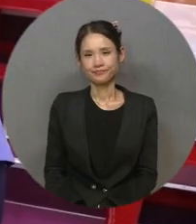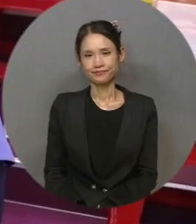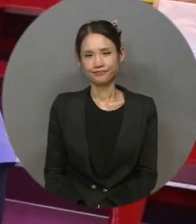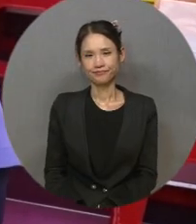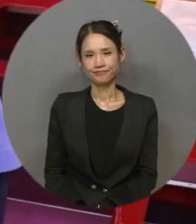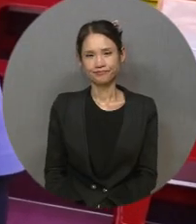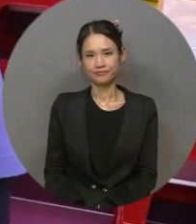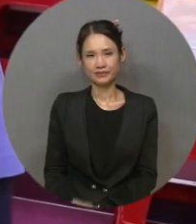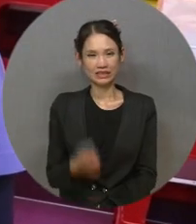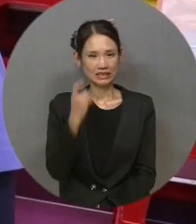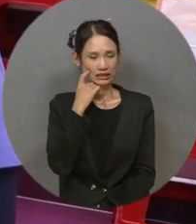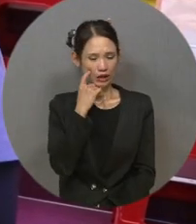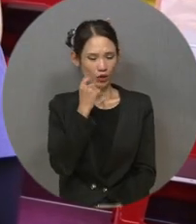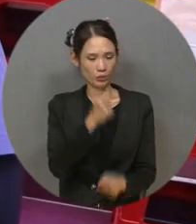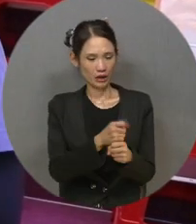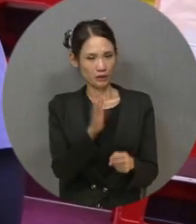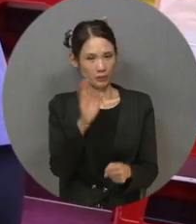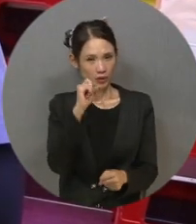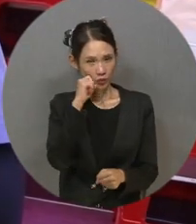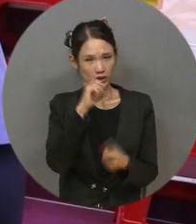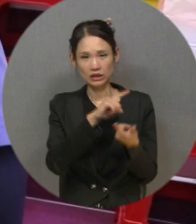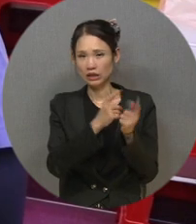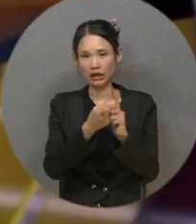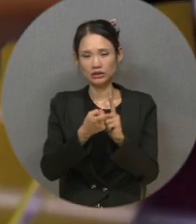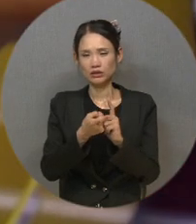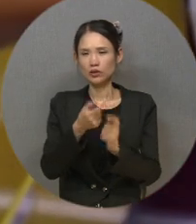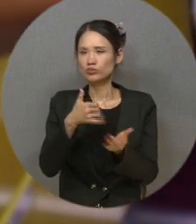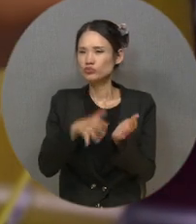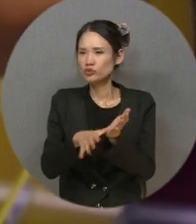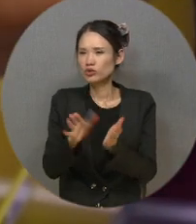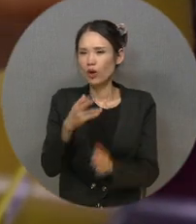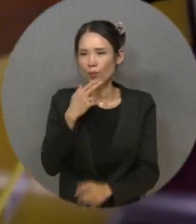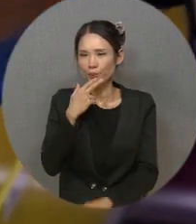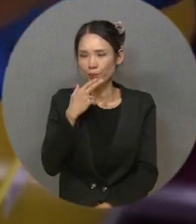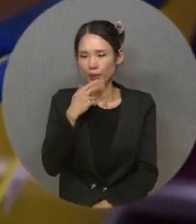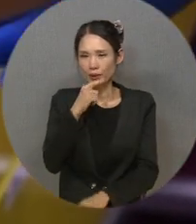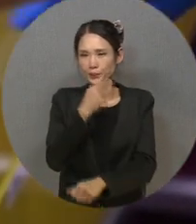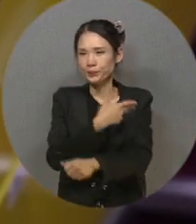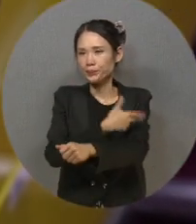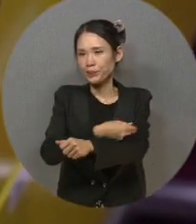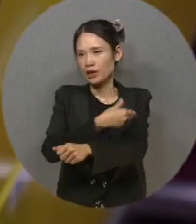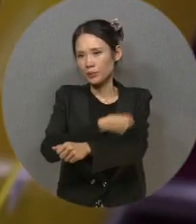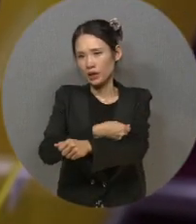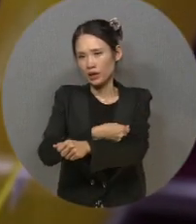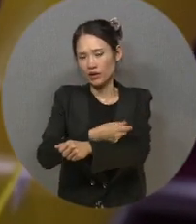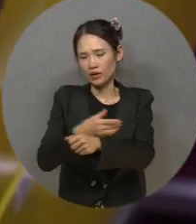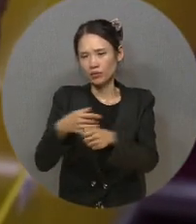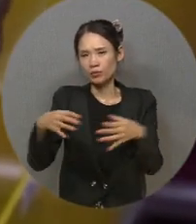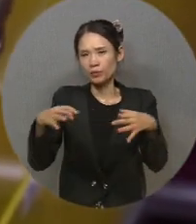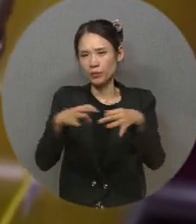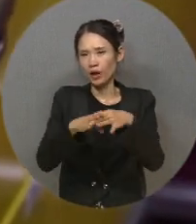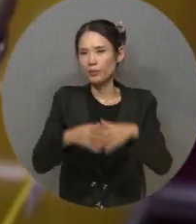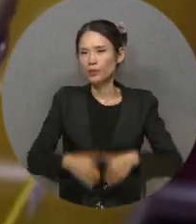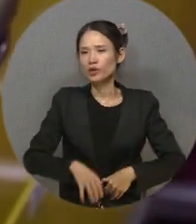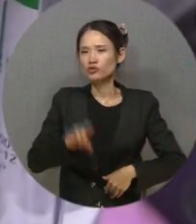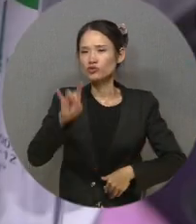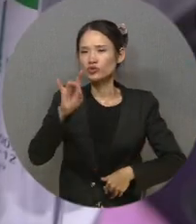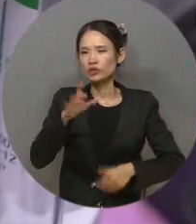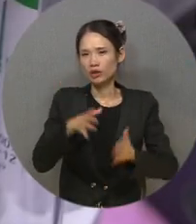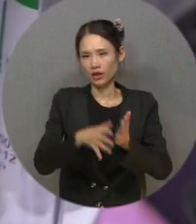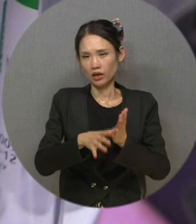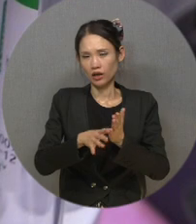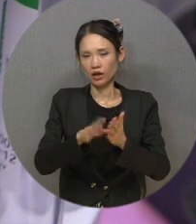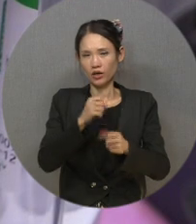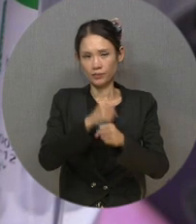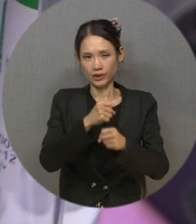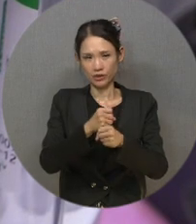인공적으로 만들 수 없으며 대체할 물질도 없는 혈액은 수혈이 필요한 환자의 생명을 살릴 수 있는 유일한 수단이라 헌혈에